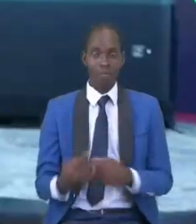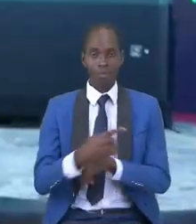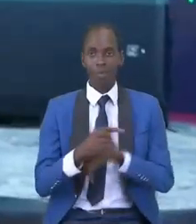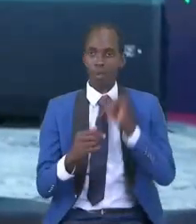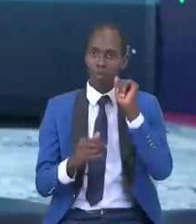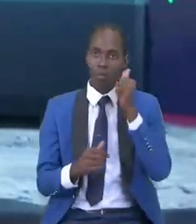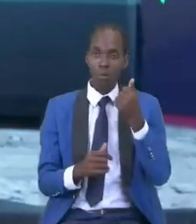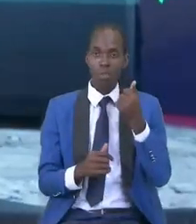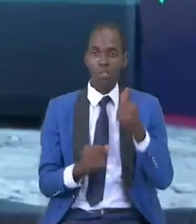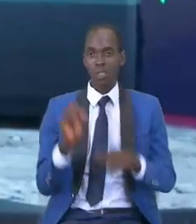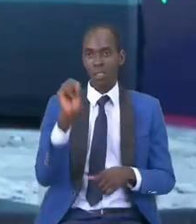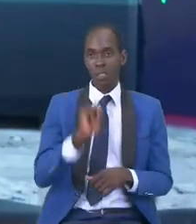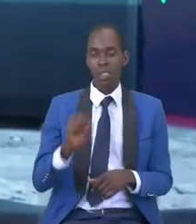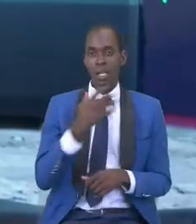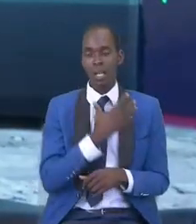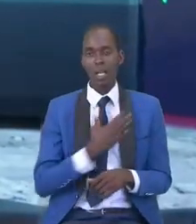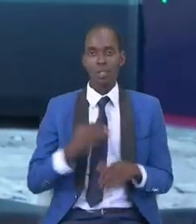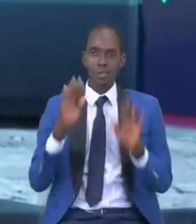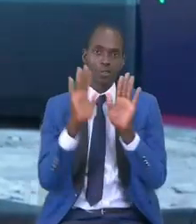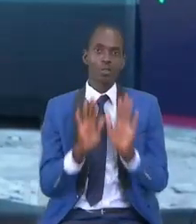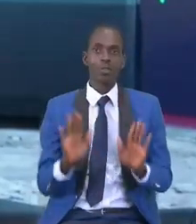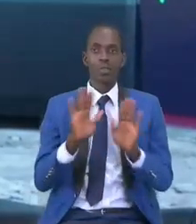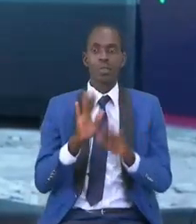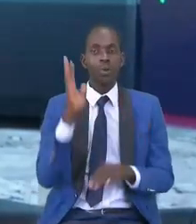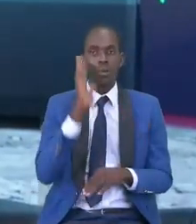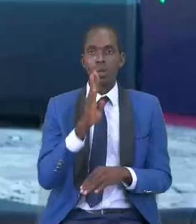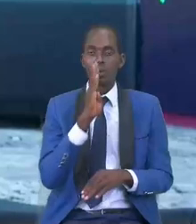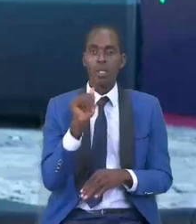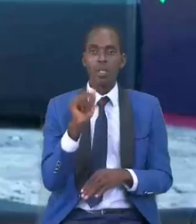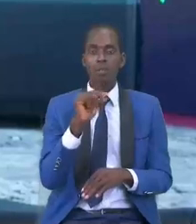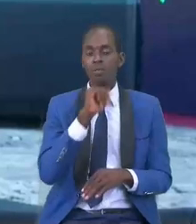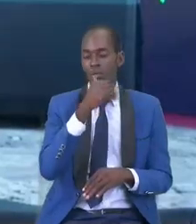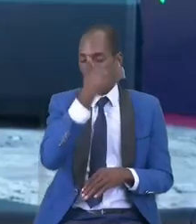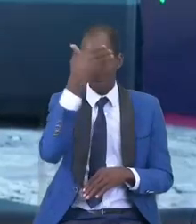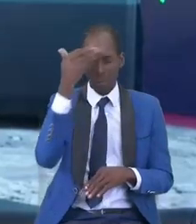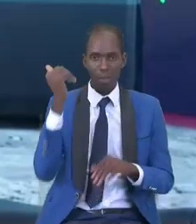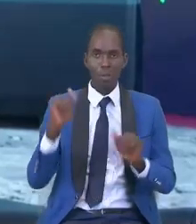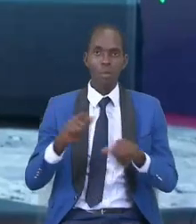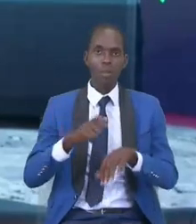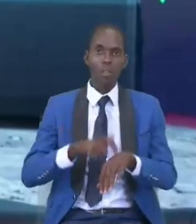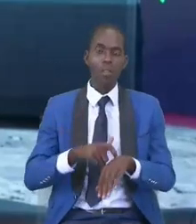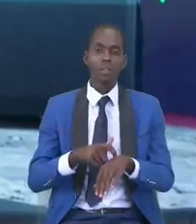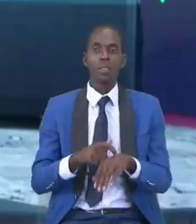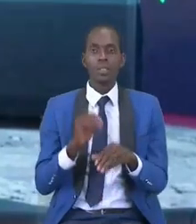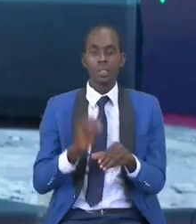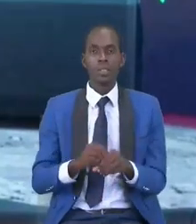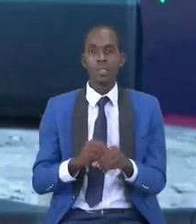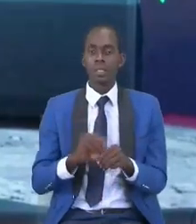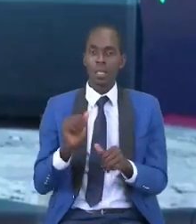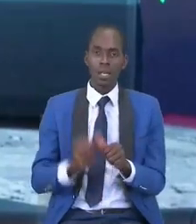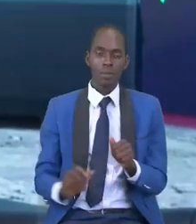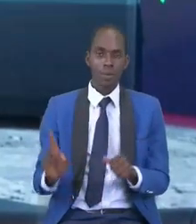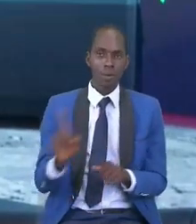aujourd'hui, demain, samedi et dimanche, soit un moment